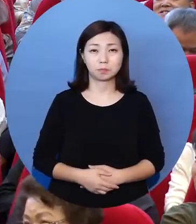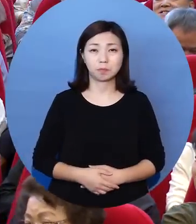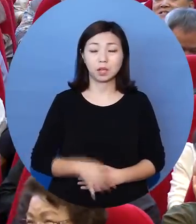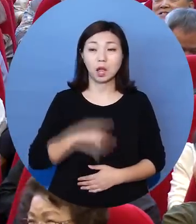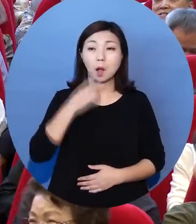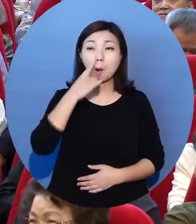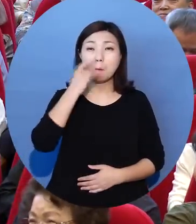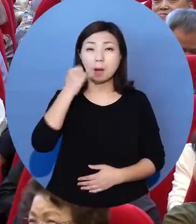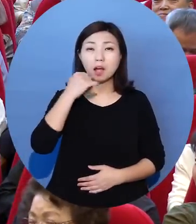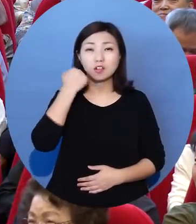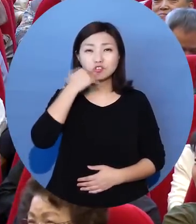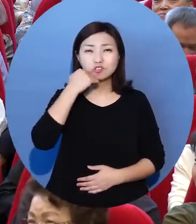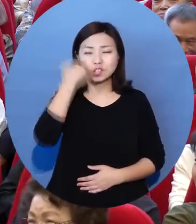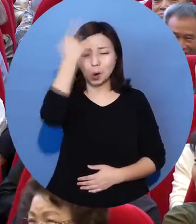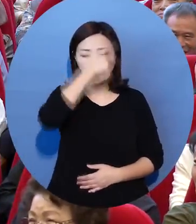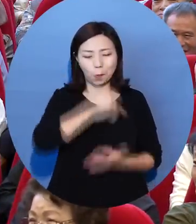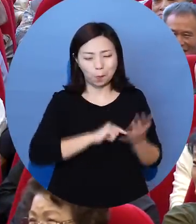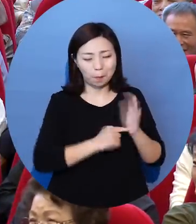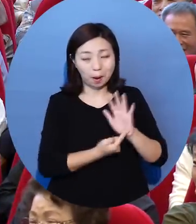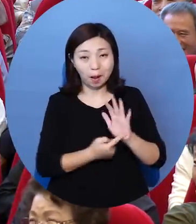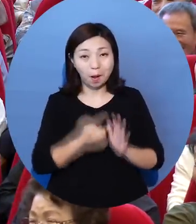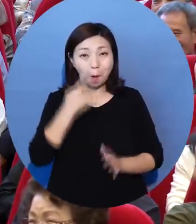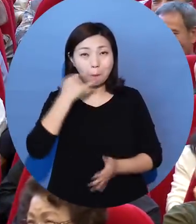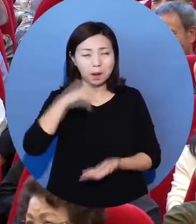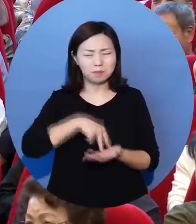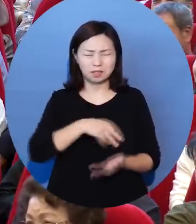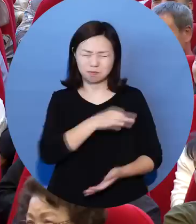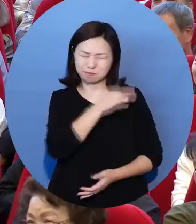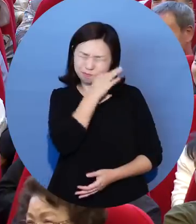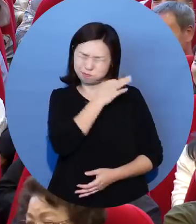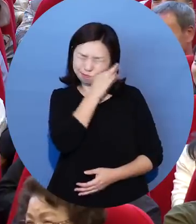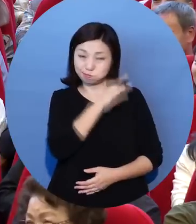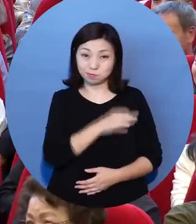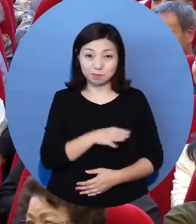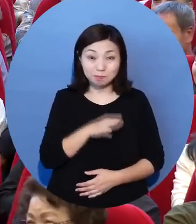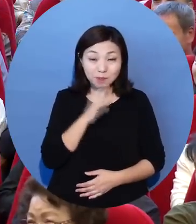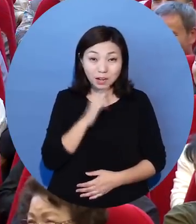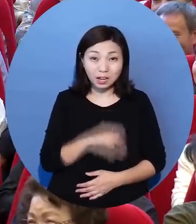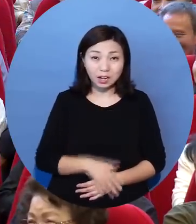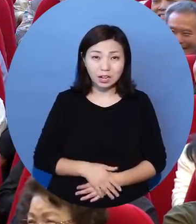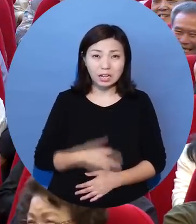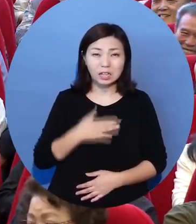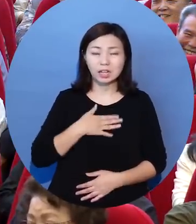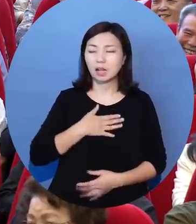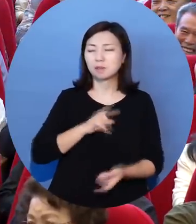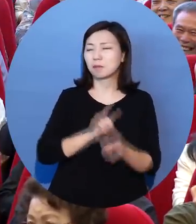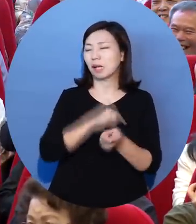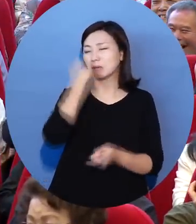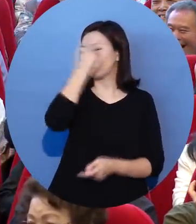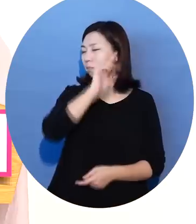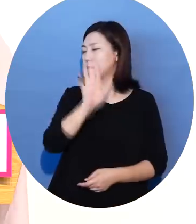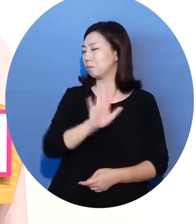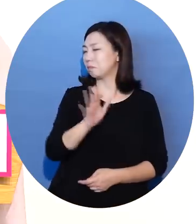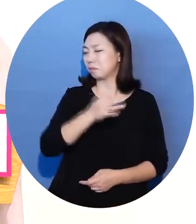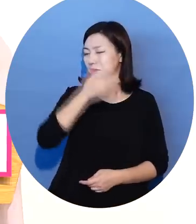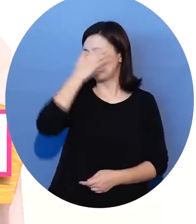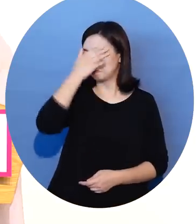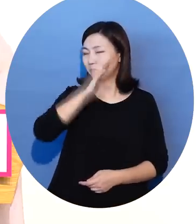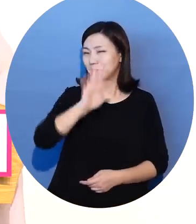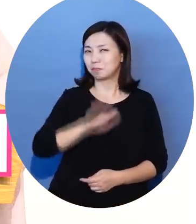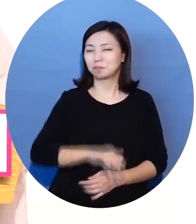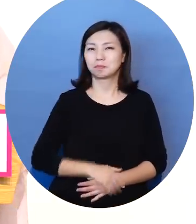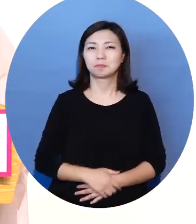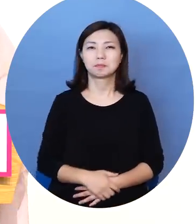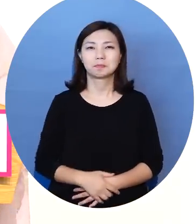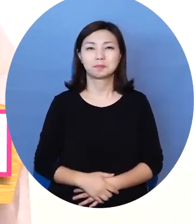엄마가, 지금 엄마 누군지 공개하면 엄마가 창피하잖아. 그런 얘기는 하면 안 돼. 나는 안볼 거야.